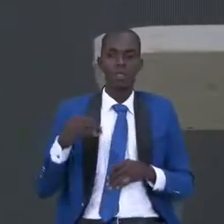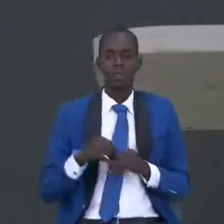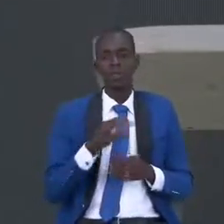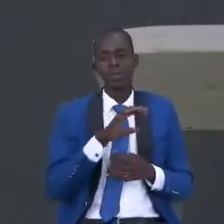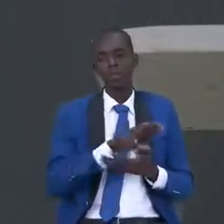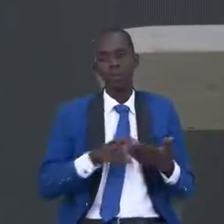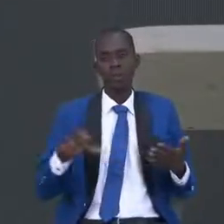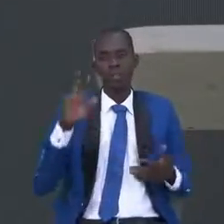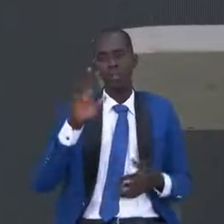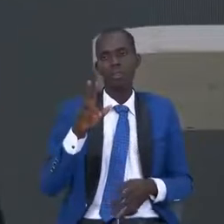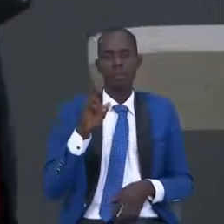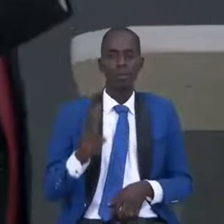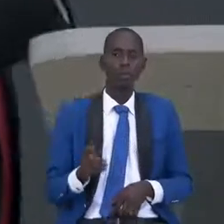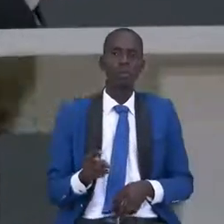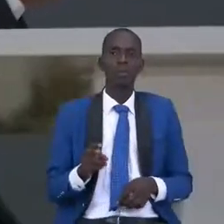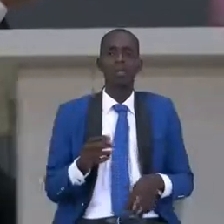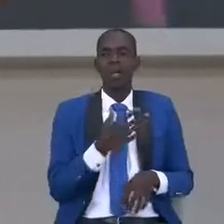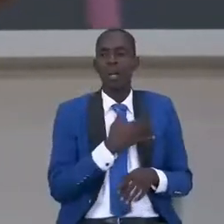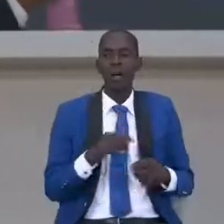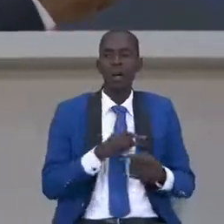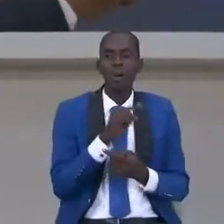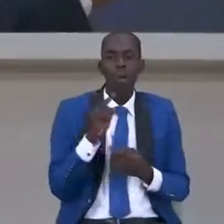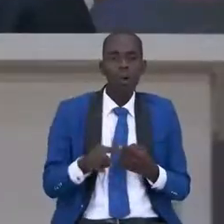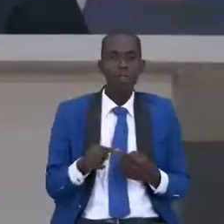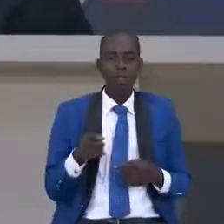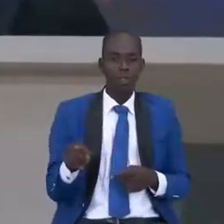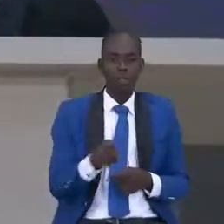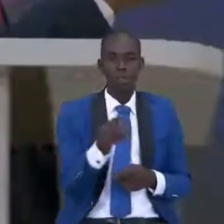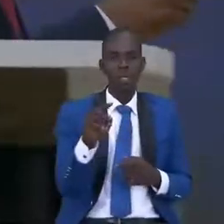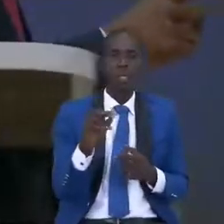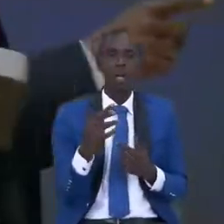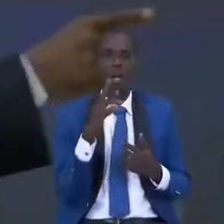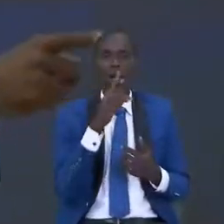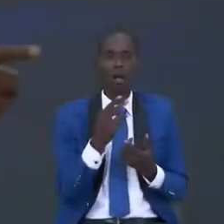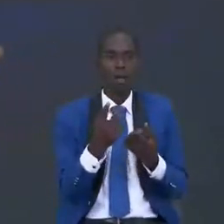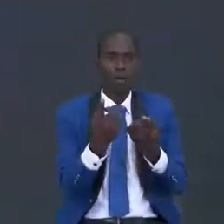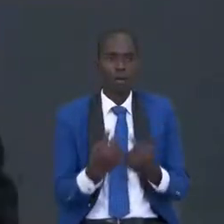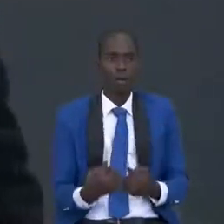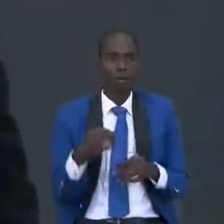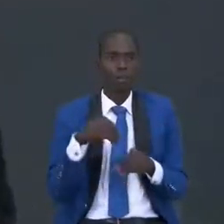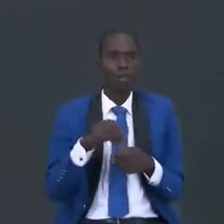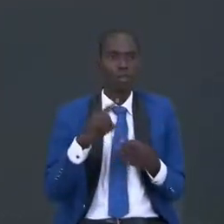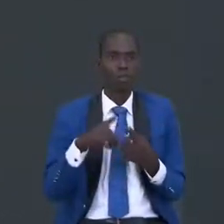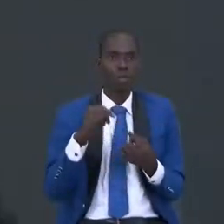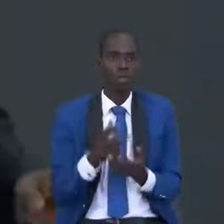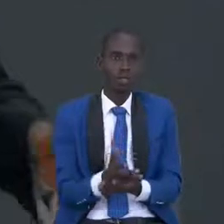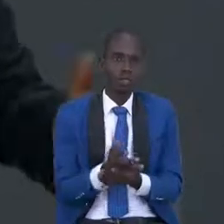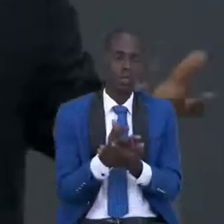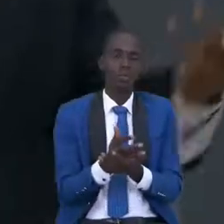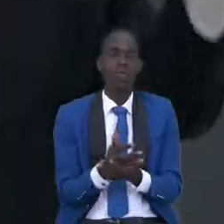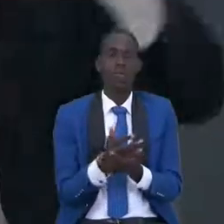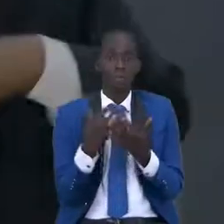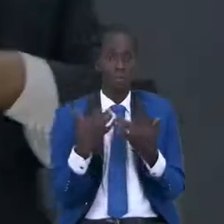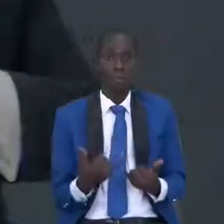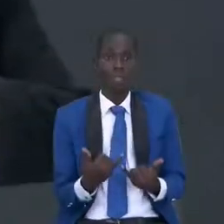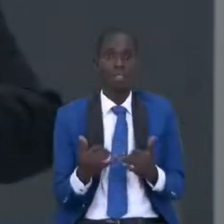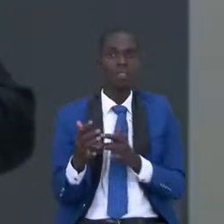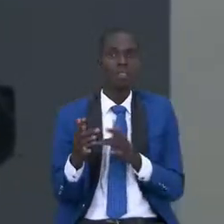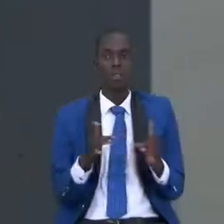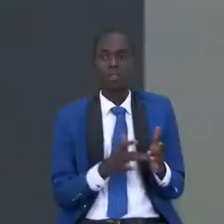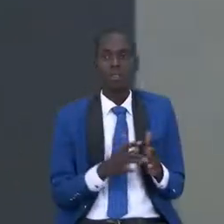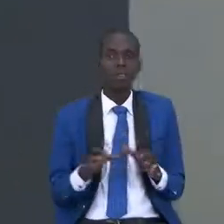Verset 32. Verset 32. Et ils montaient dans la barque.